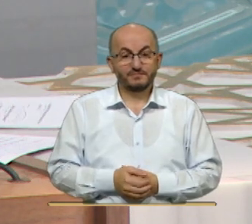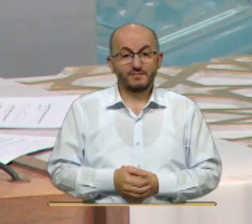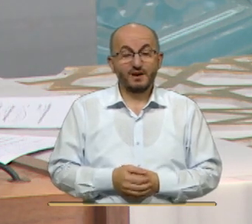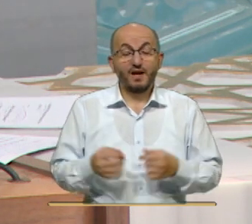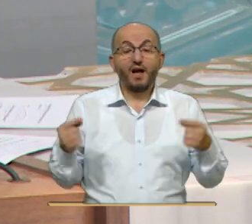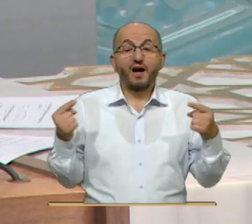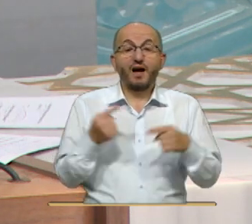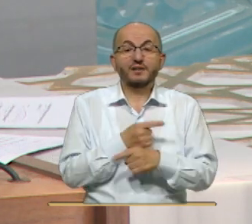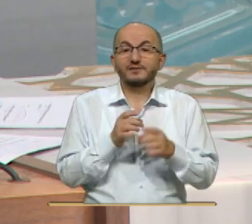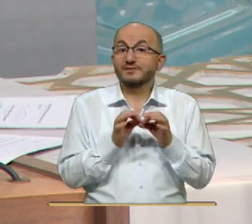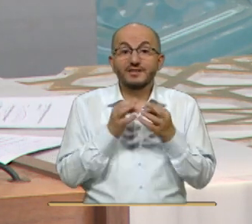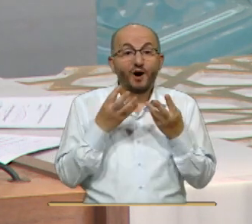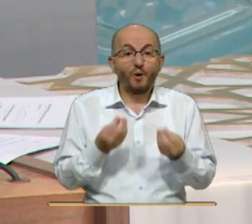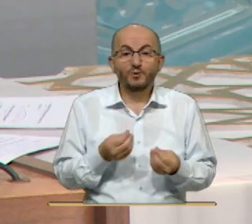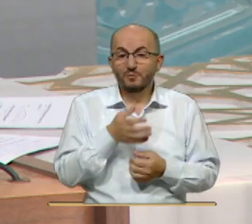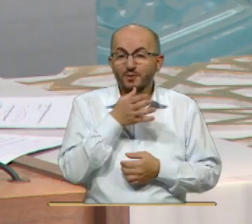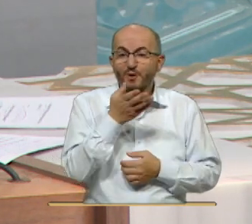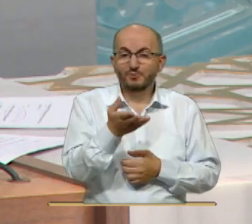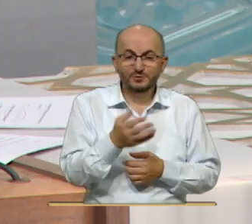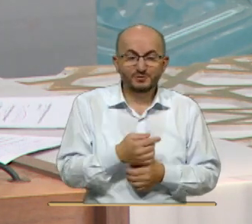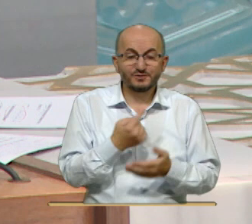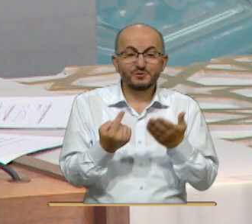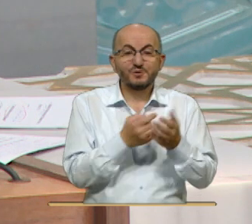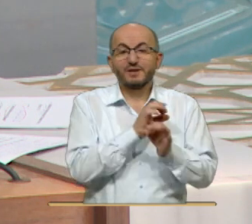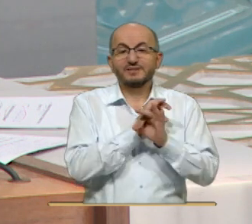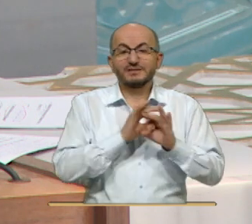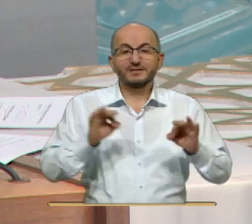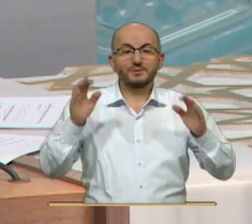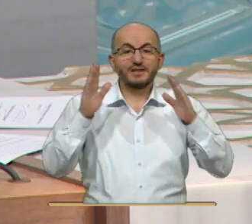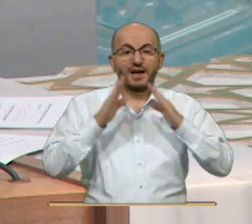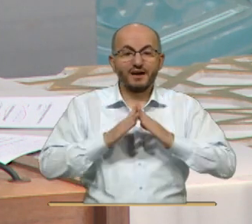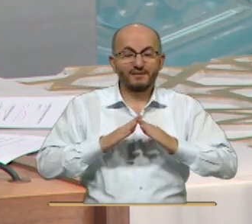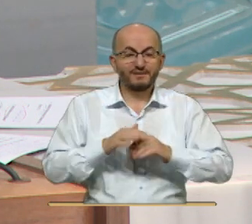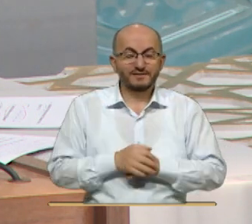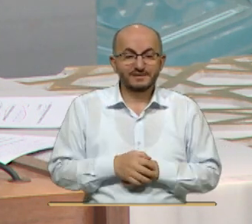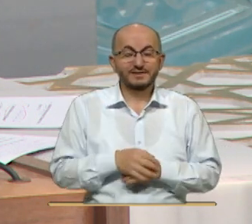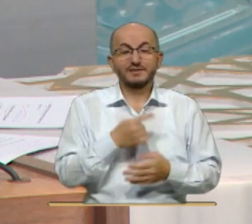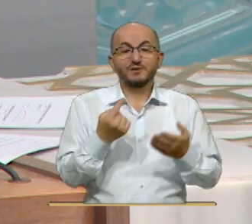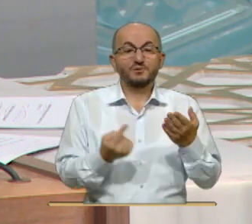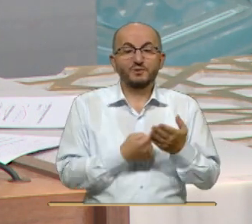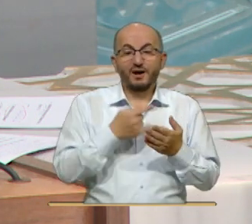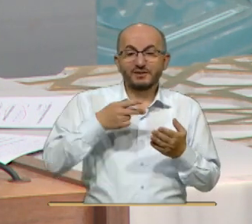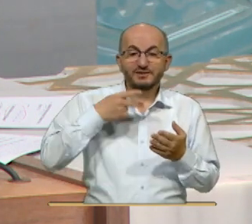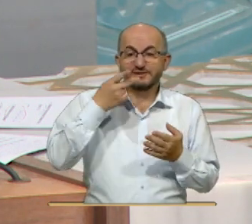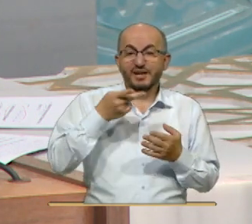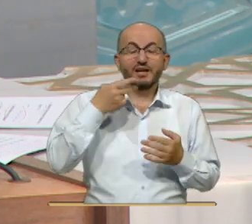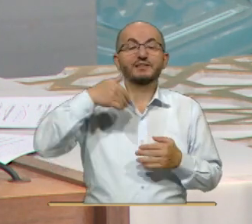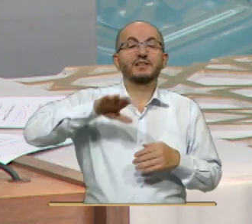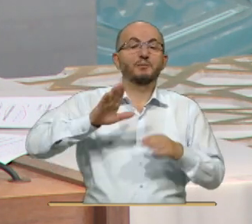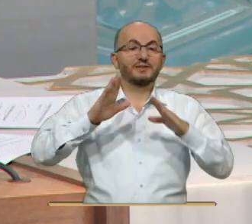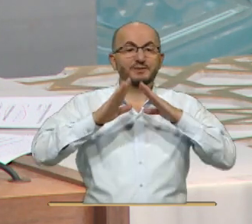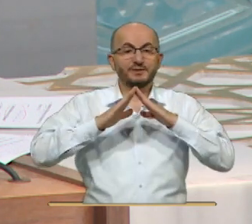Aksi takdirde ne olur biliyor musunuz? Kur'ansız bir ev, Kur'an'ın tilavet edilmediği bir ev,